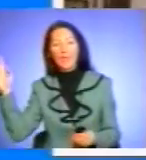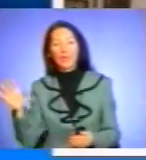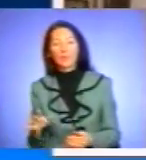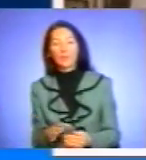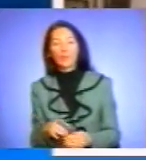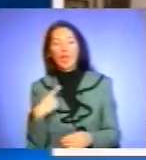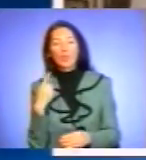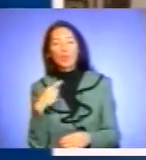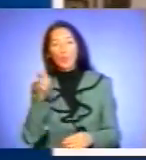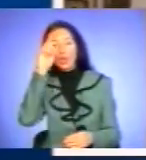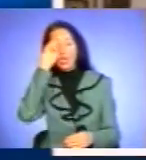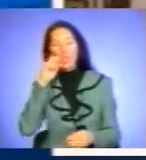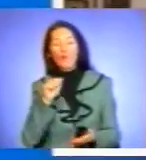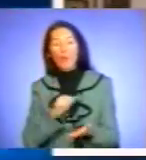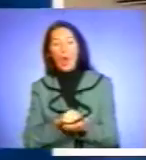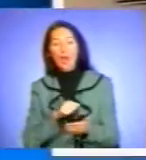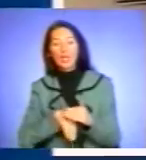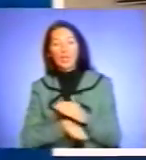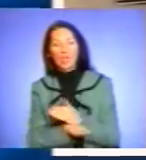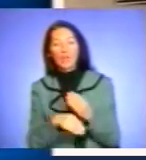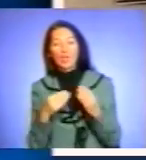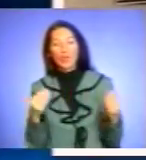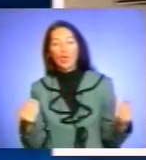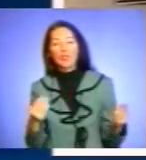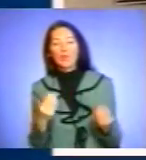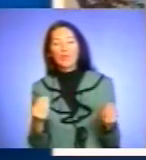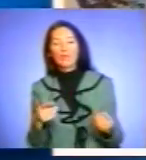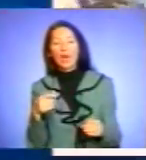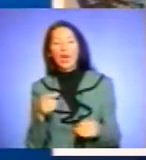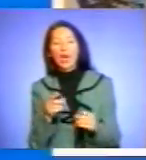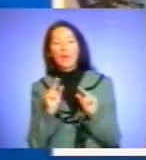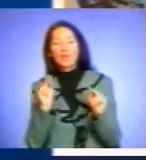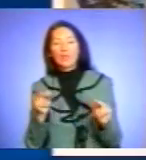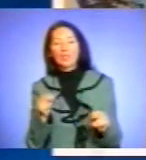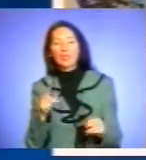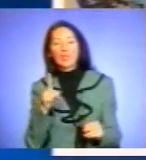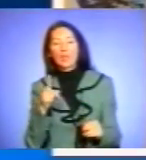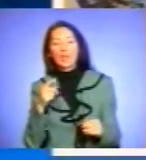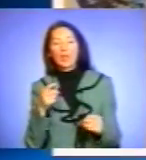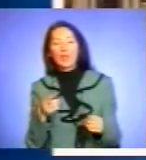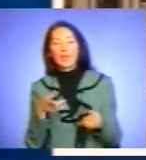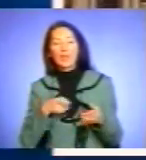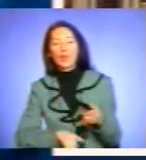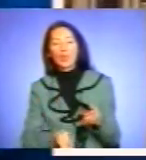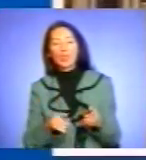В обласному державному архіві експонується виставка з нагоди 140-річчя від дня народження Соломії Крушельницької.